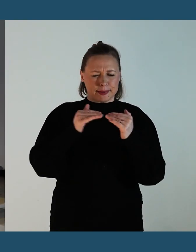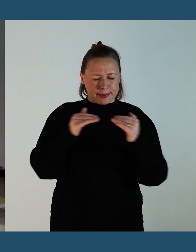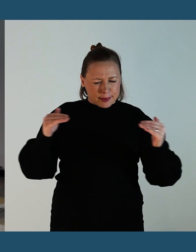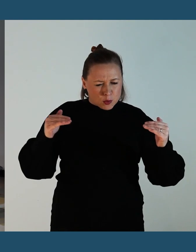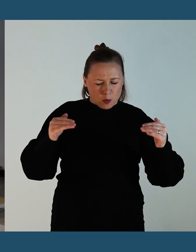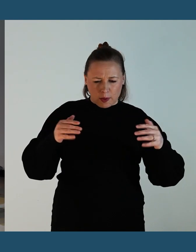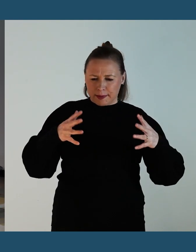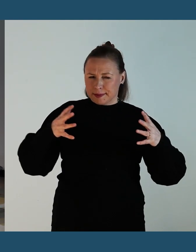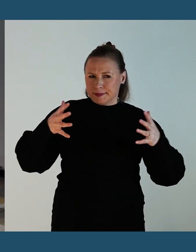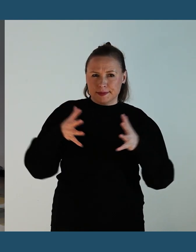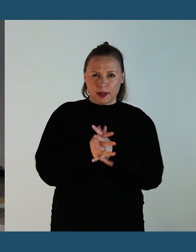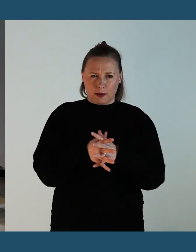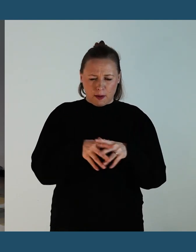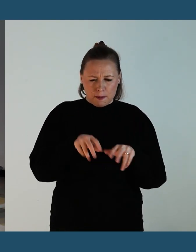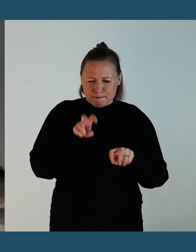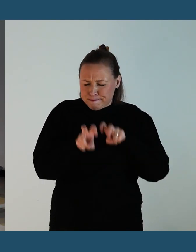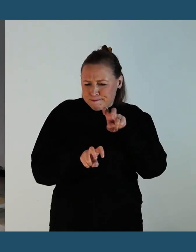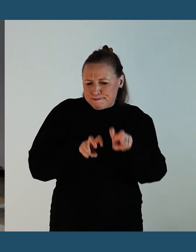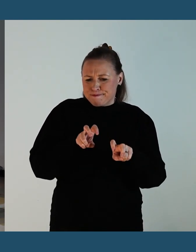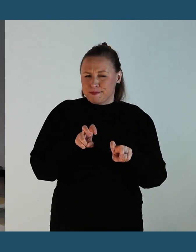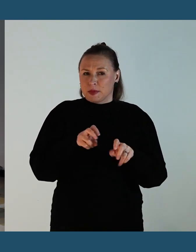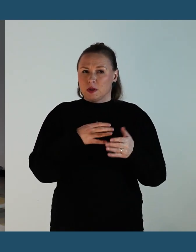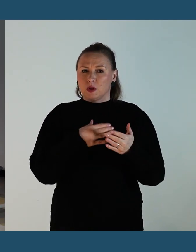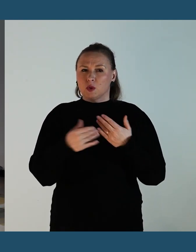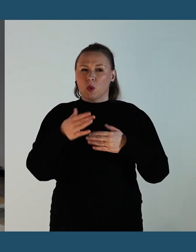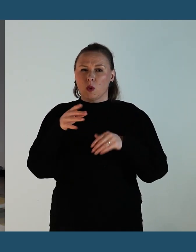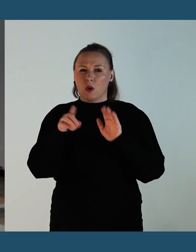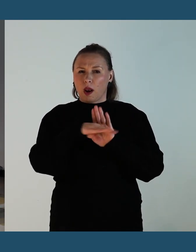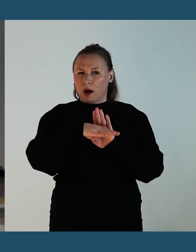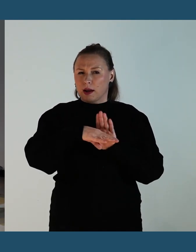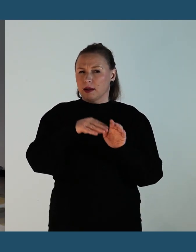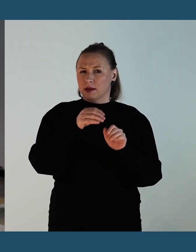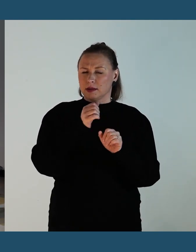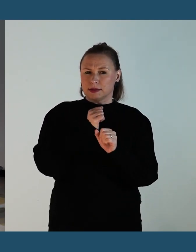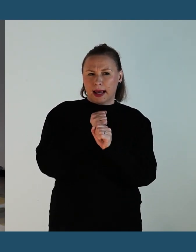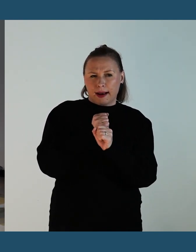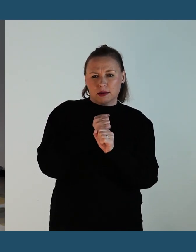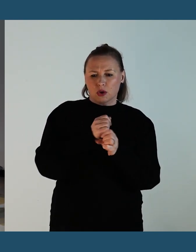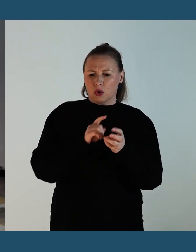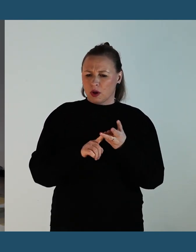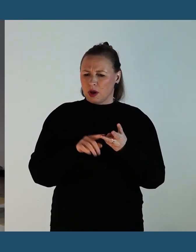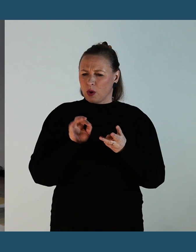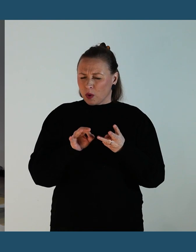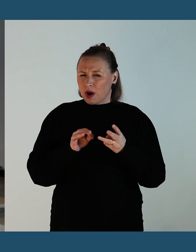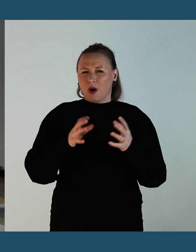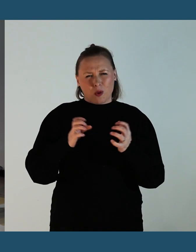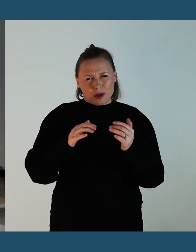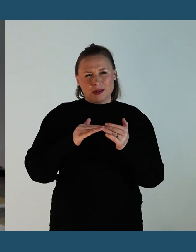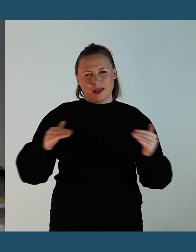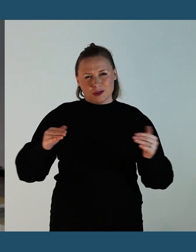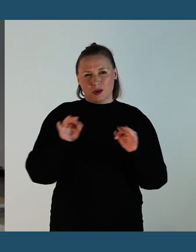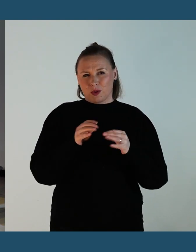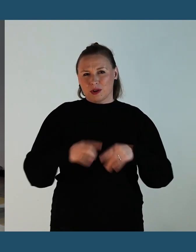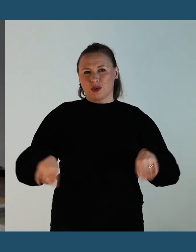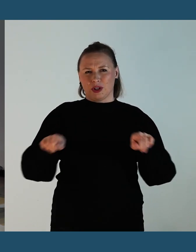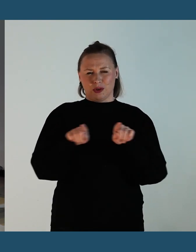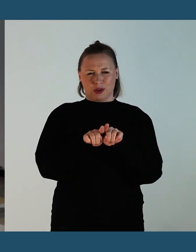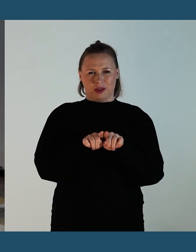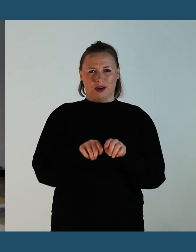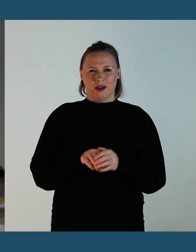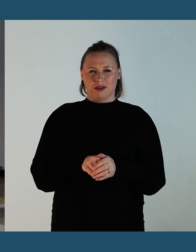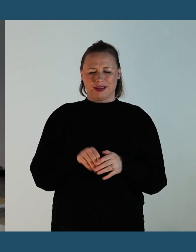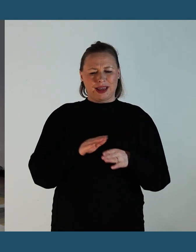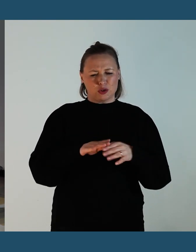sitä työlainsäädäntöä ja sitä, että miten se siellä ruohonjuuritasolla toteutetaan. Eli ne konkreettiset muutokset pitäisi